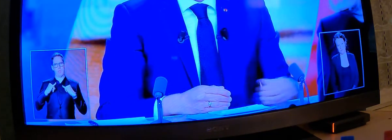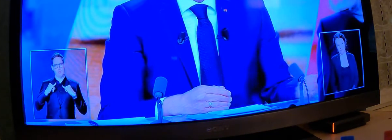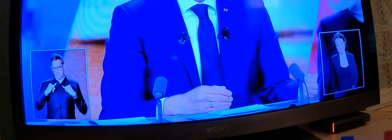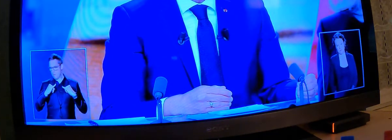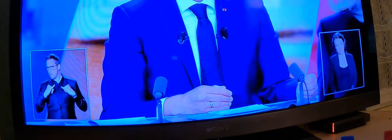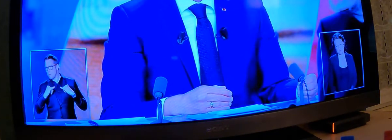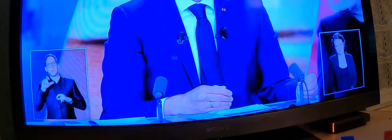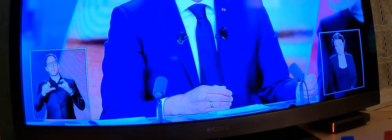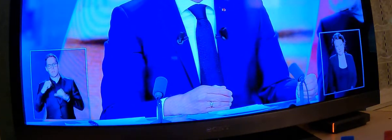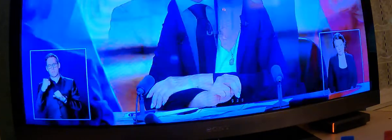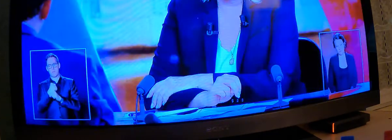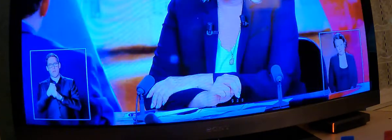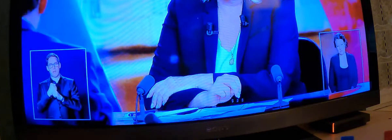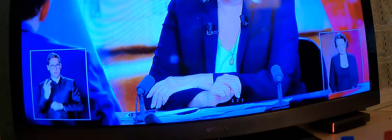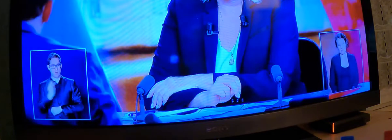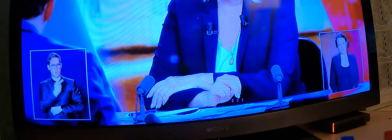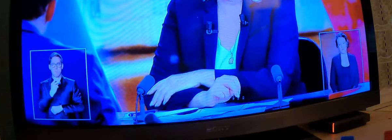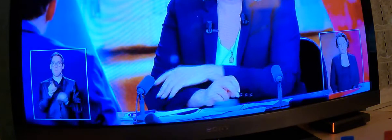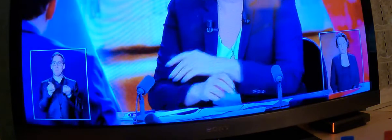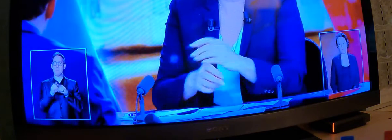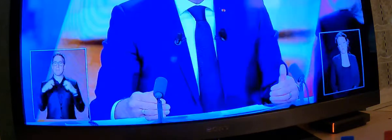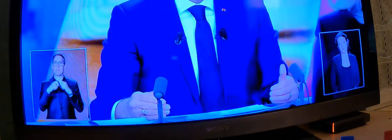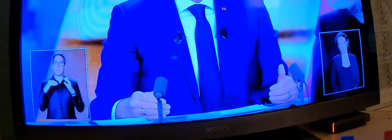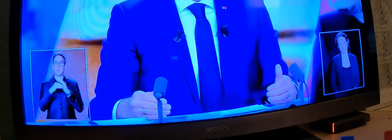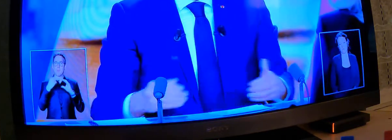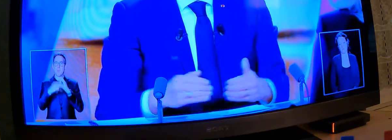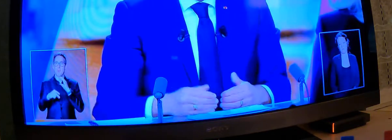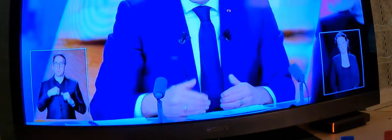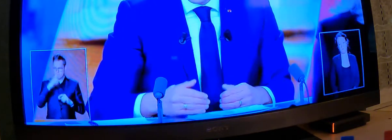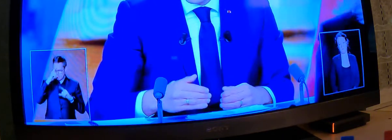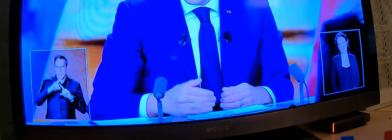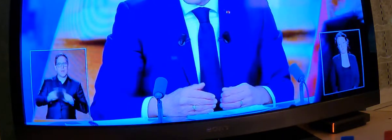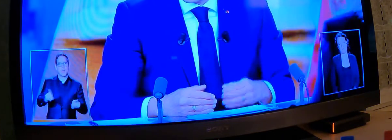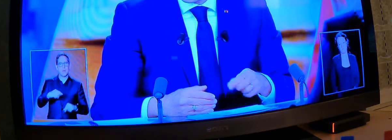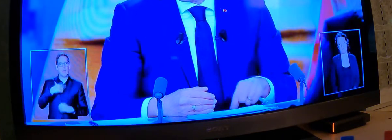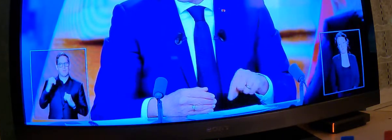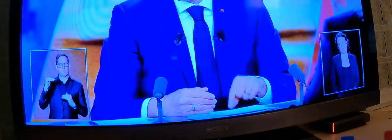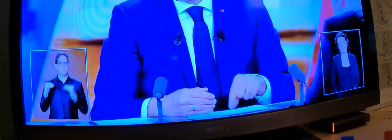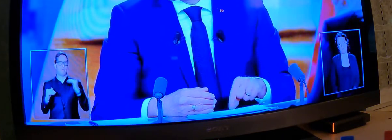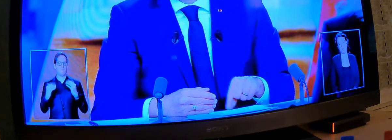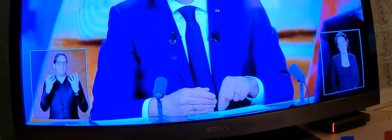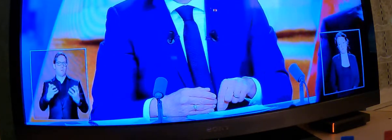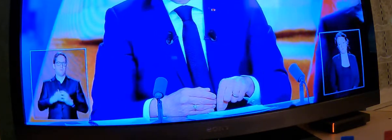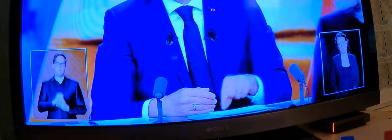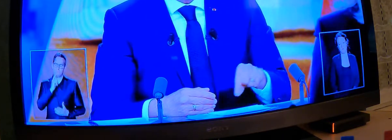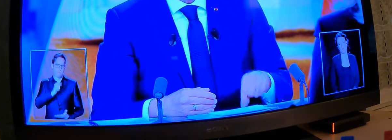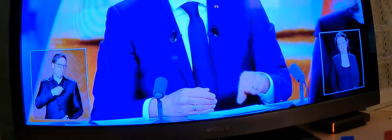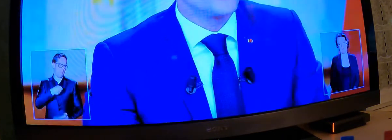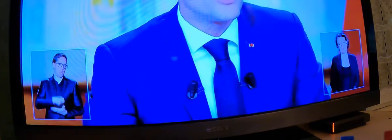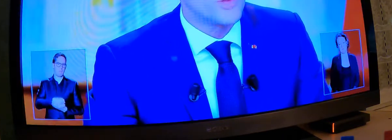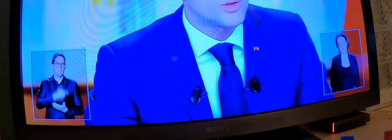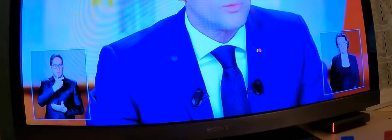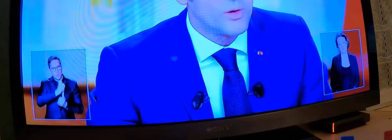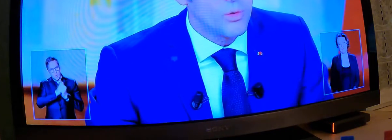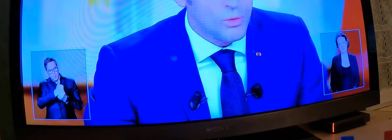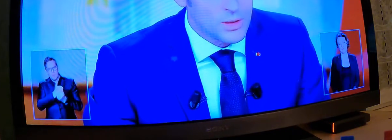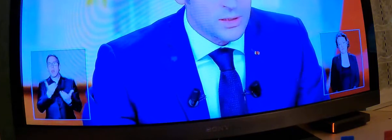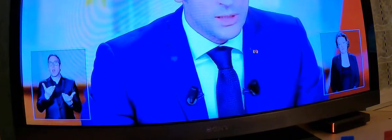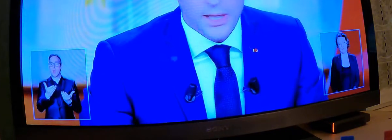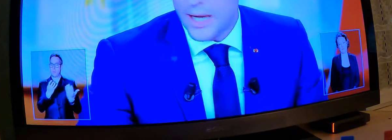Dans les deux cas, vous leur proposez 1000 euros. Moi, je pense qu'il faut une différence. Et donc, moi, je propose de passer la retraite, le minimum contributif qui est aujourd'hui